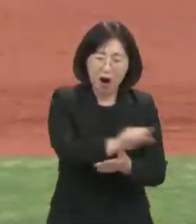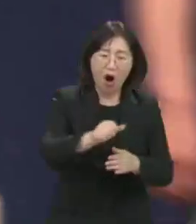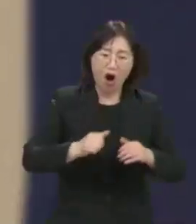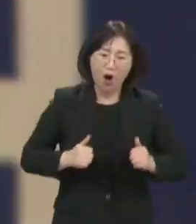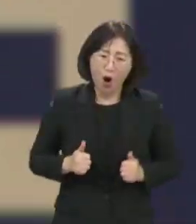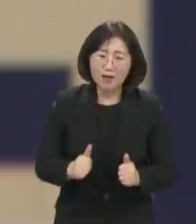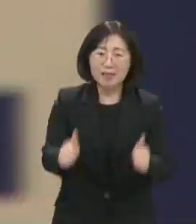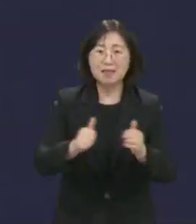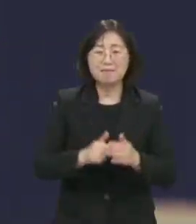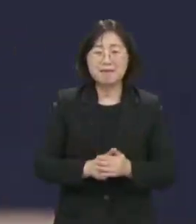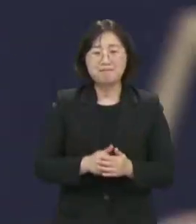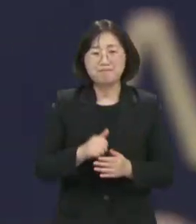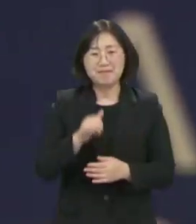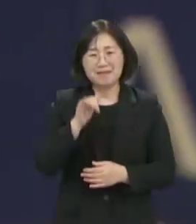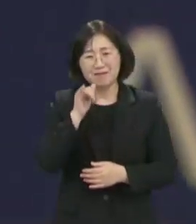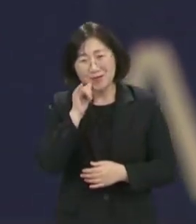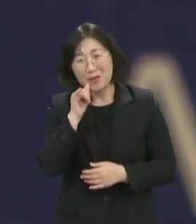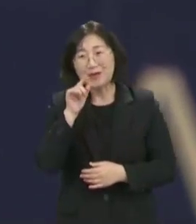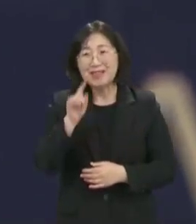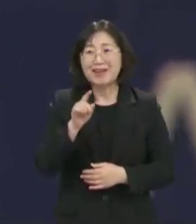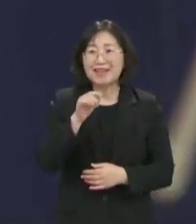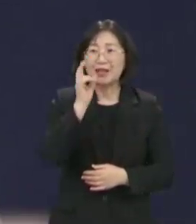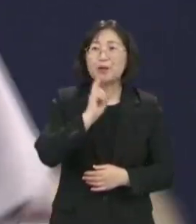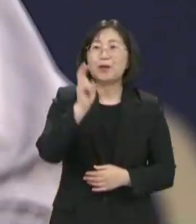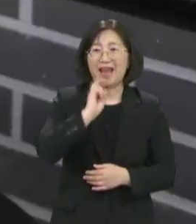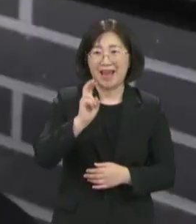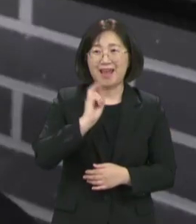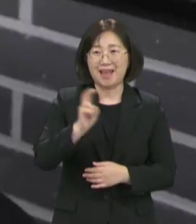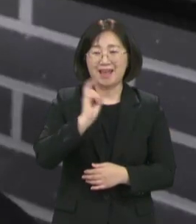하나였던 중독성 있는 응원가도 만들어졌습니다.